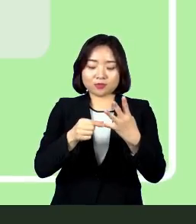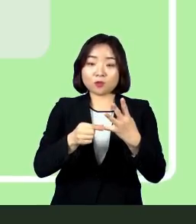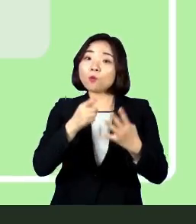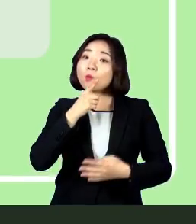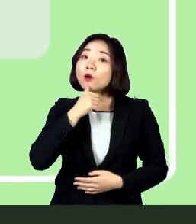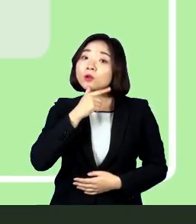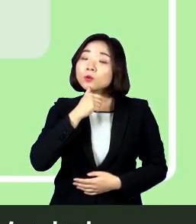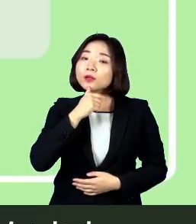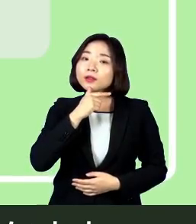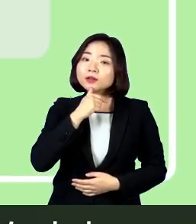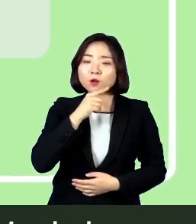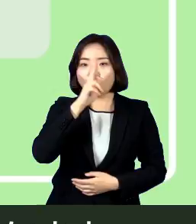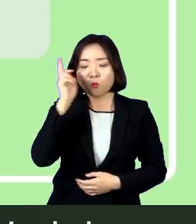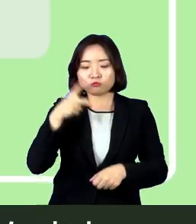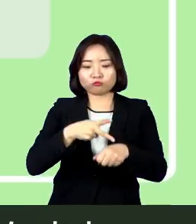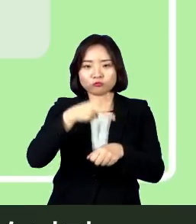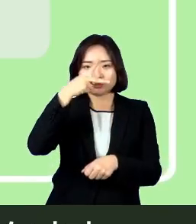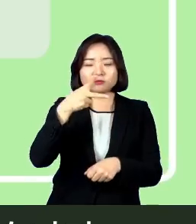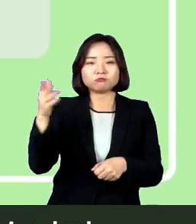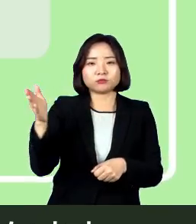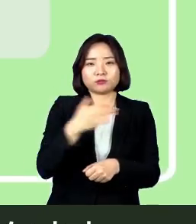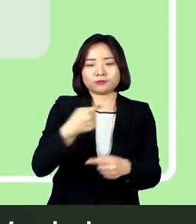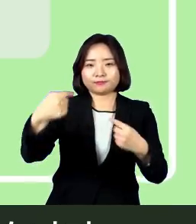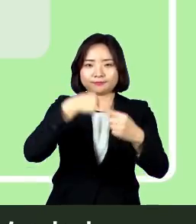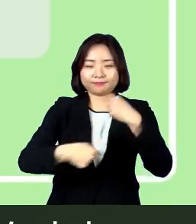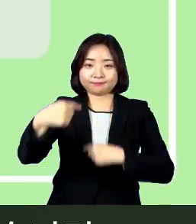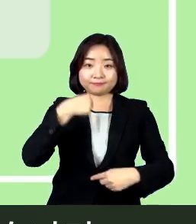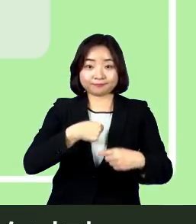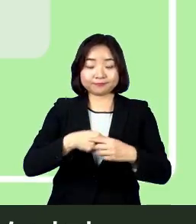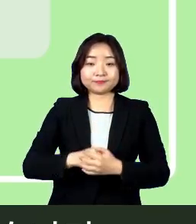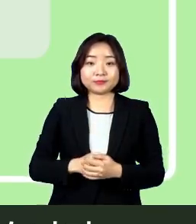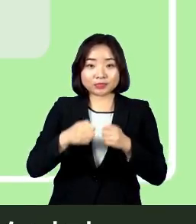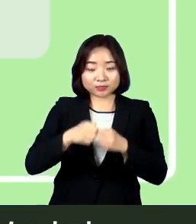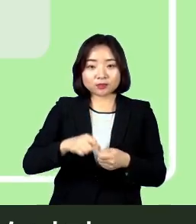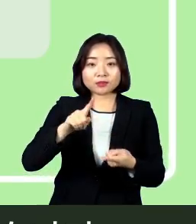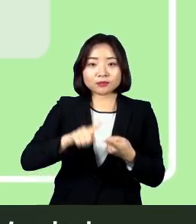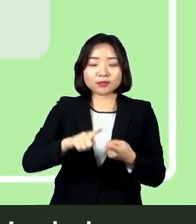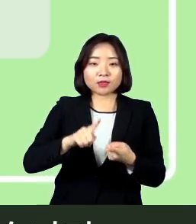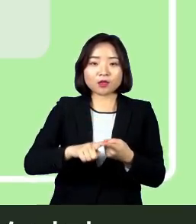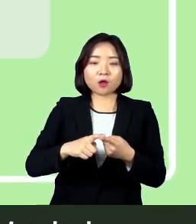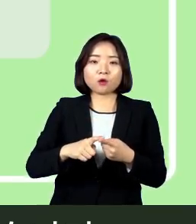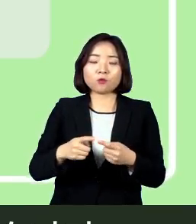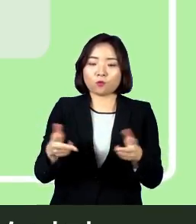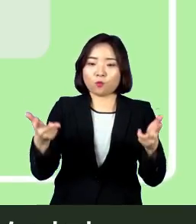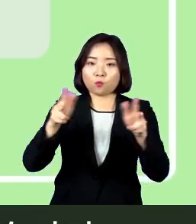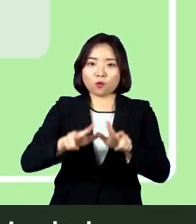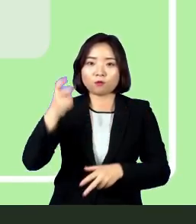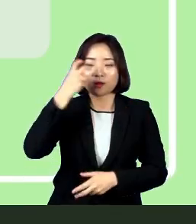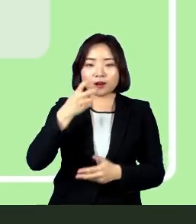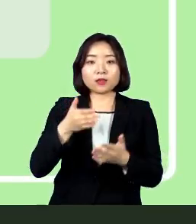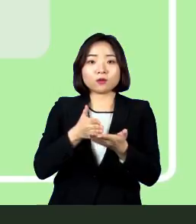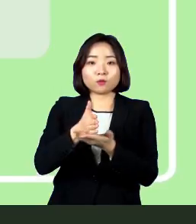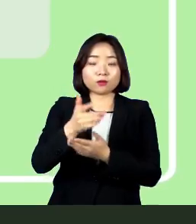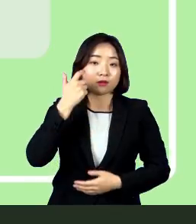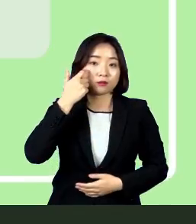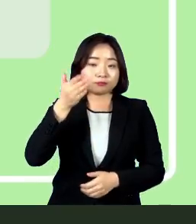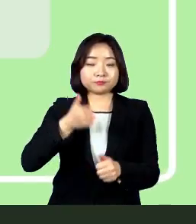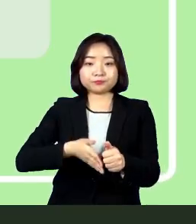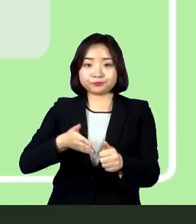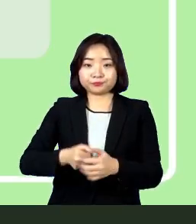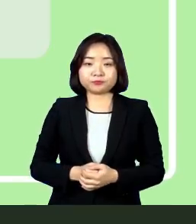모집합니다. 보다 자세한 사항은 공원관리과 휴양자원관리팀으로 문의하면 안내받을 수 있습니다. 춘한